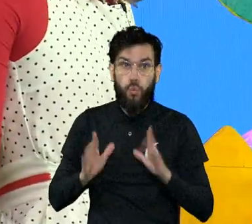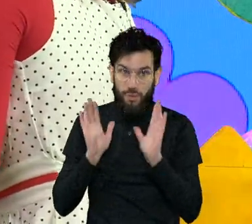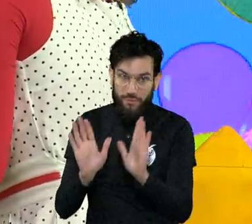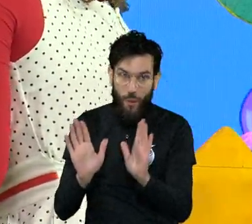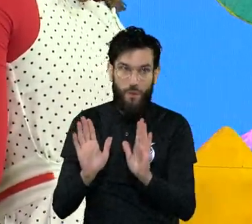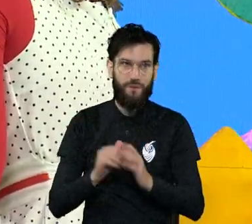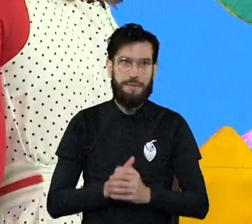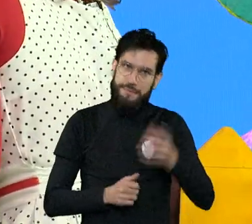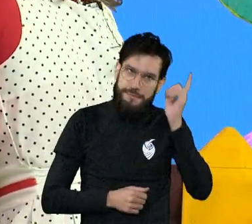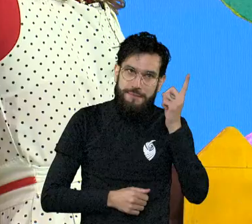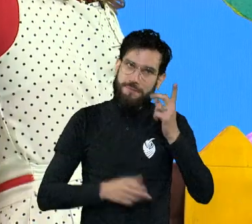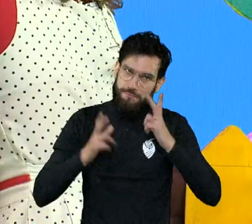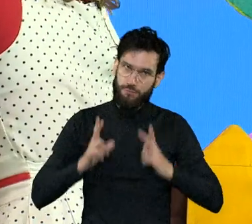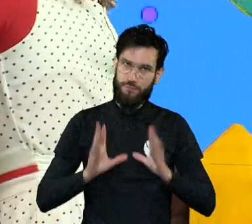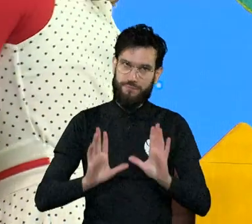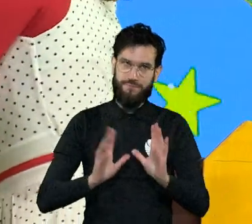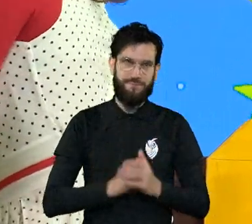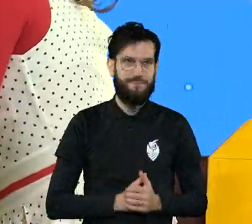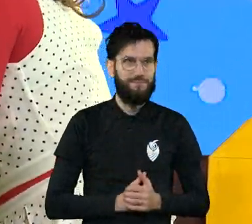A ty kocúrik môj.